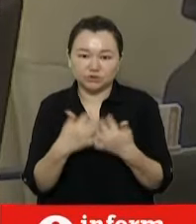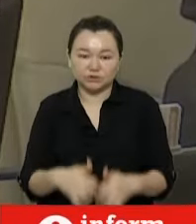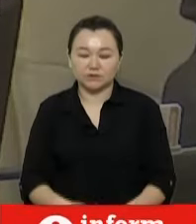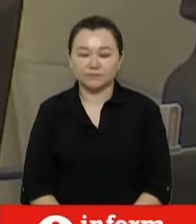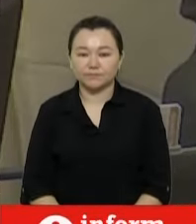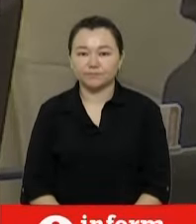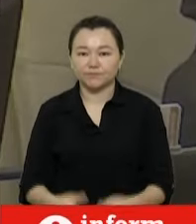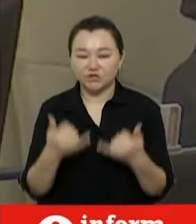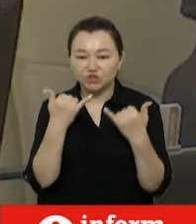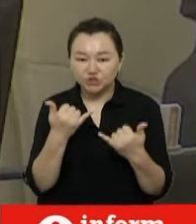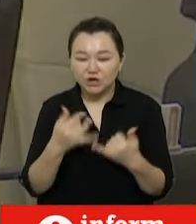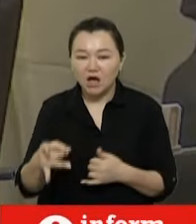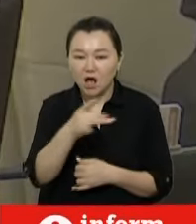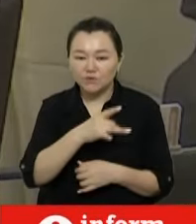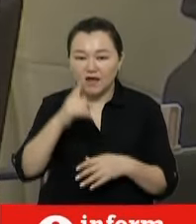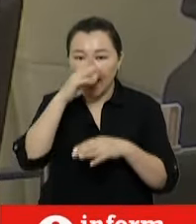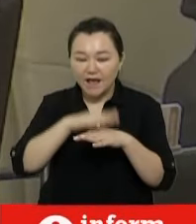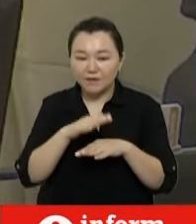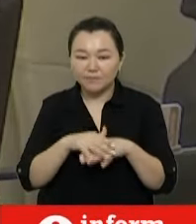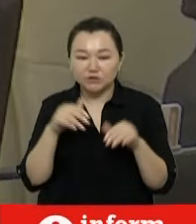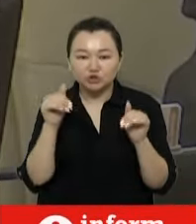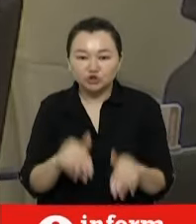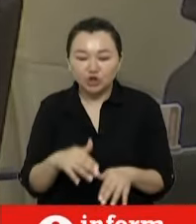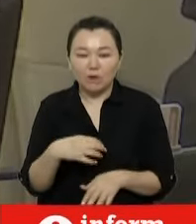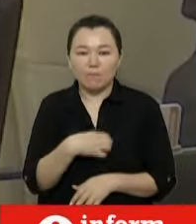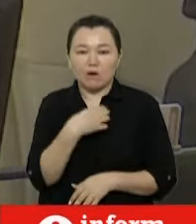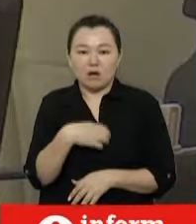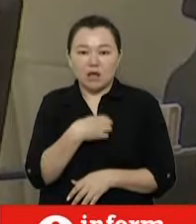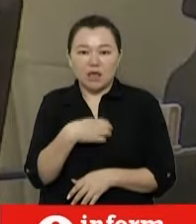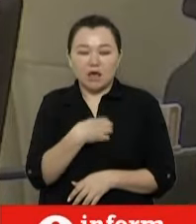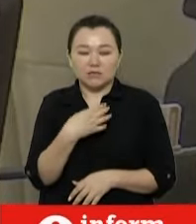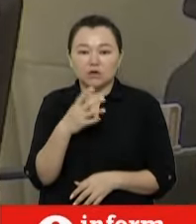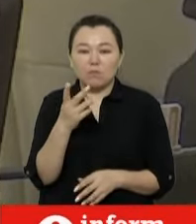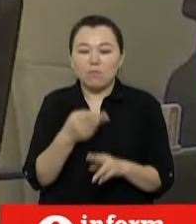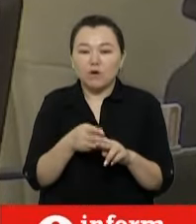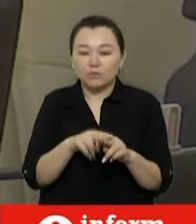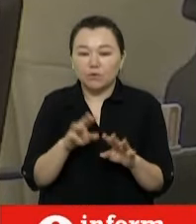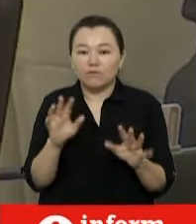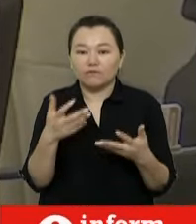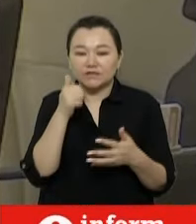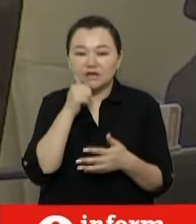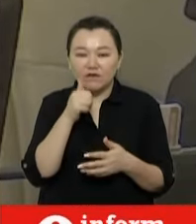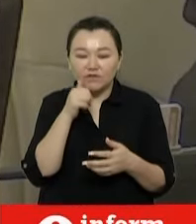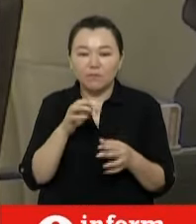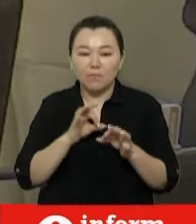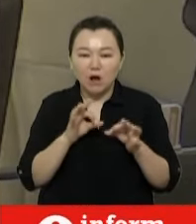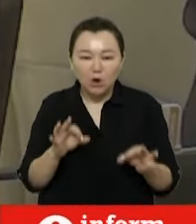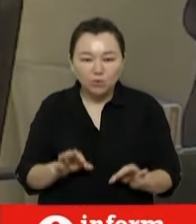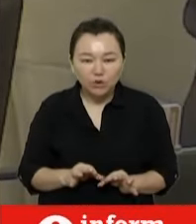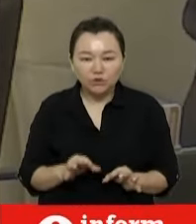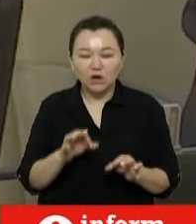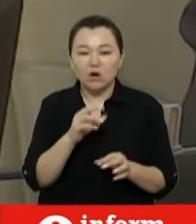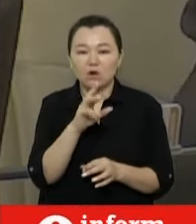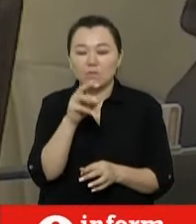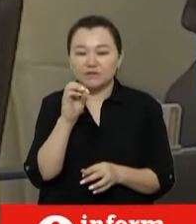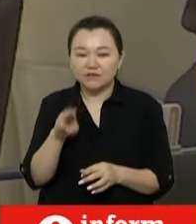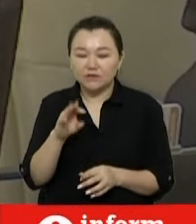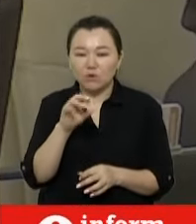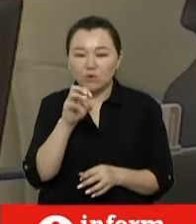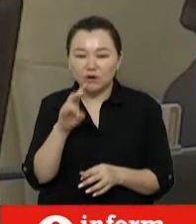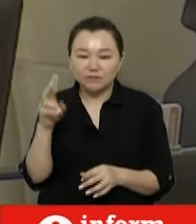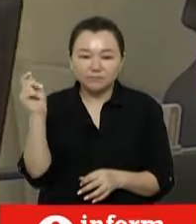Қазір аудандық әкімдер шешім қабылдауға қорқады. Өйткені тапжылып кетсе, ертеңінде прокуратура, компетентті органдар